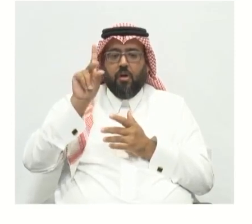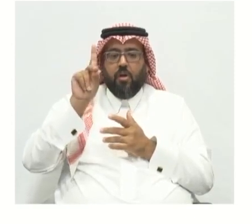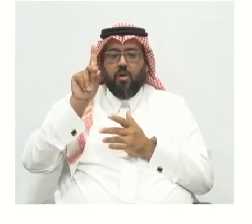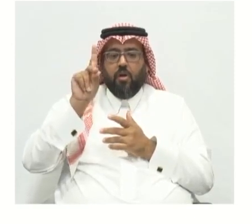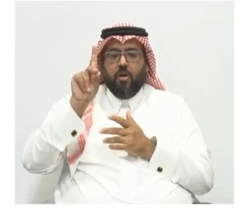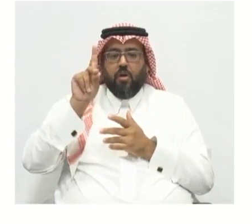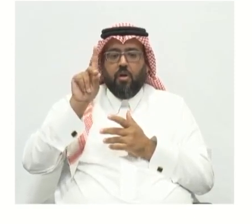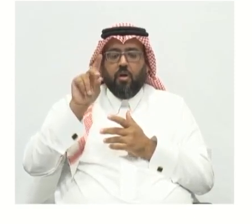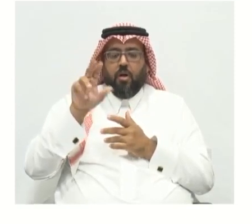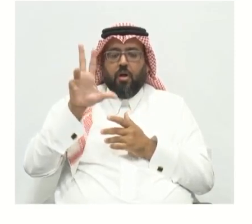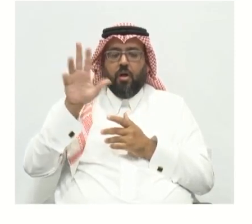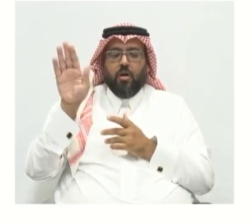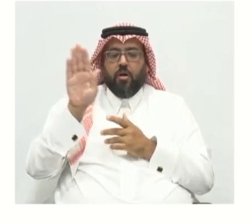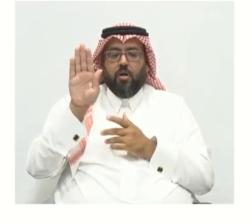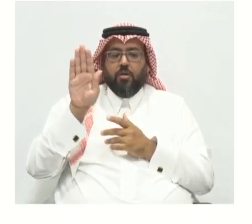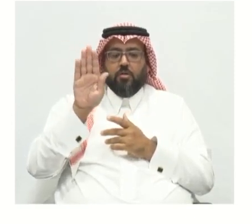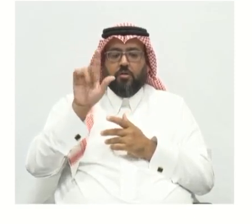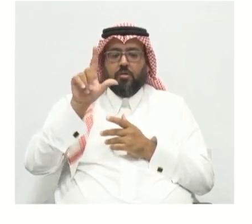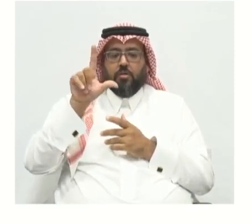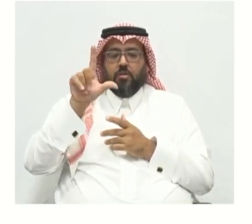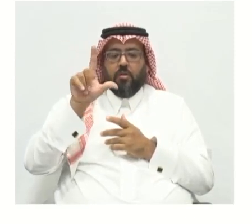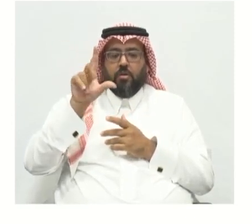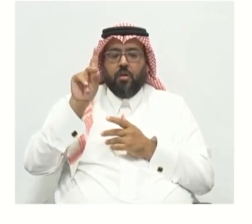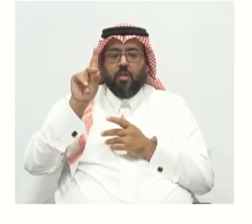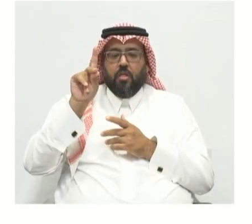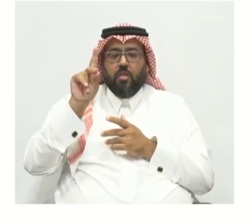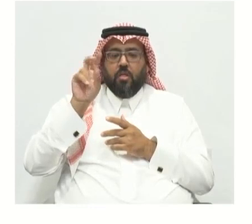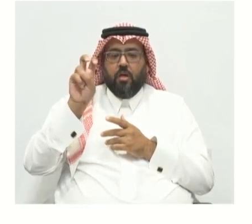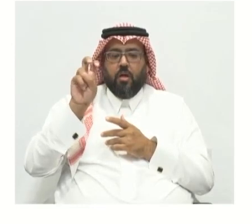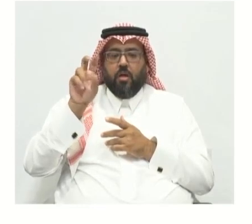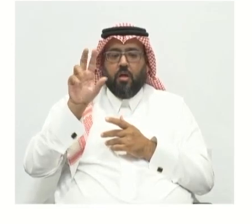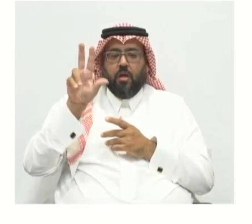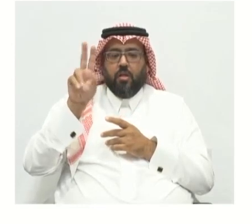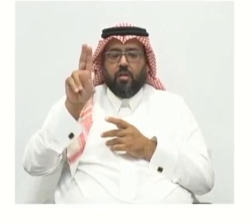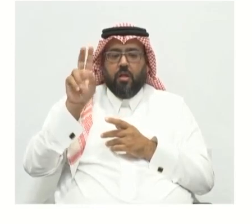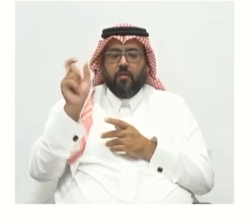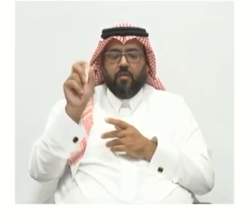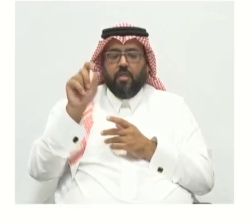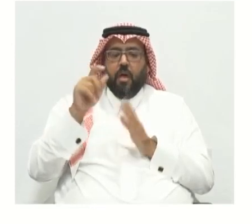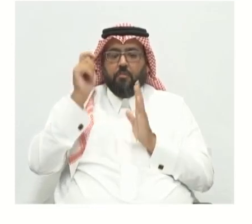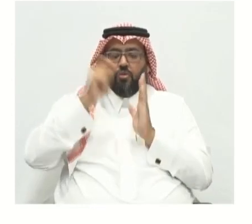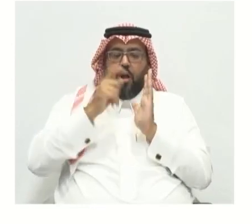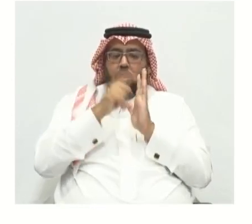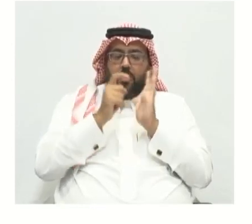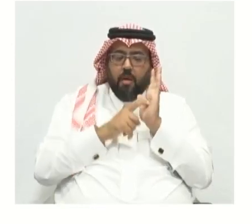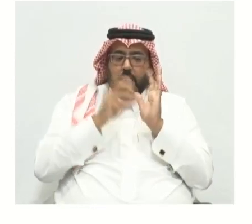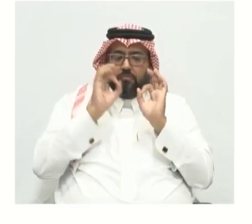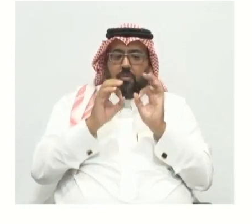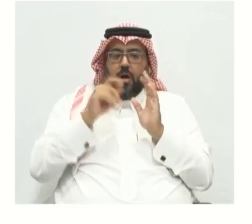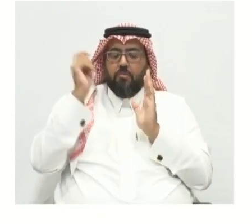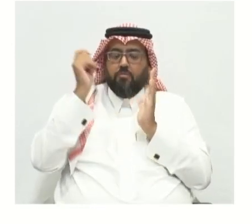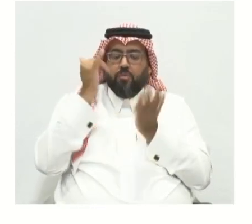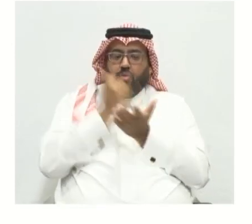بذلك هي السلطه المختصه بتنفيذ القوانين والسياسات العامه في الدوله ويمثل السلطه